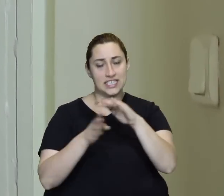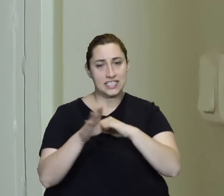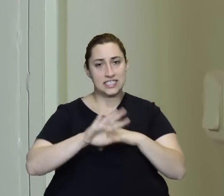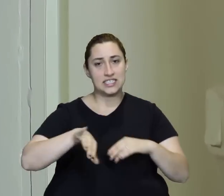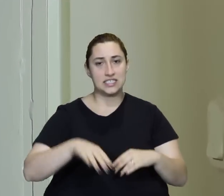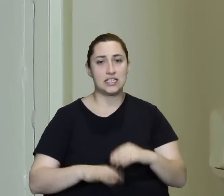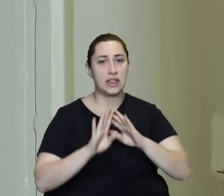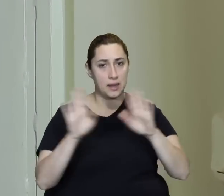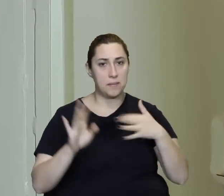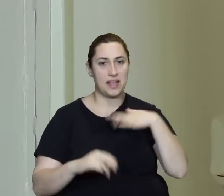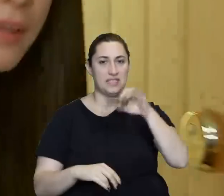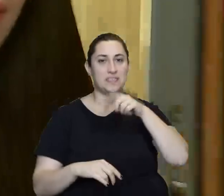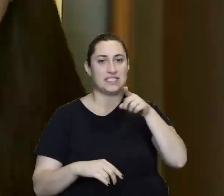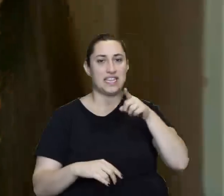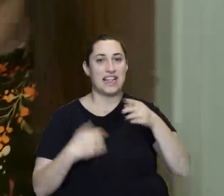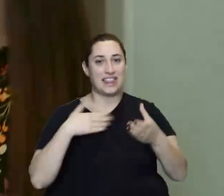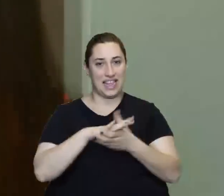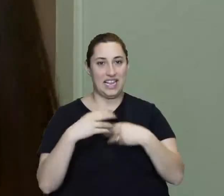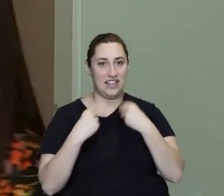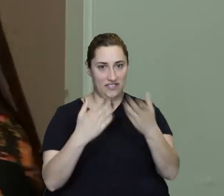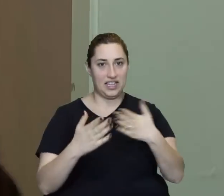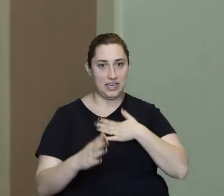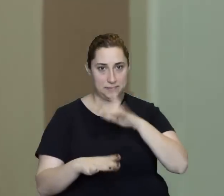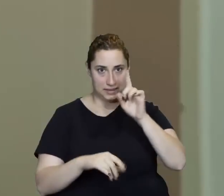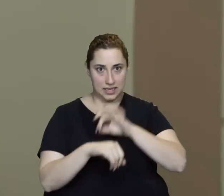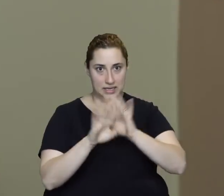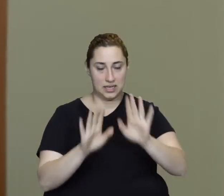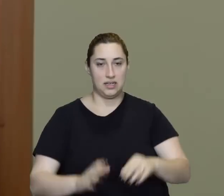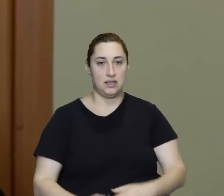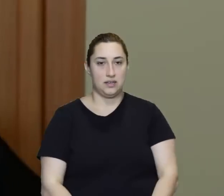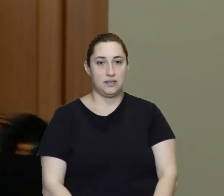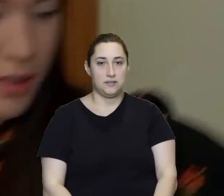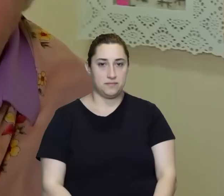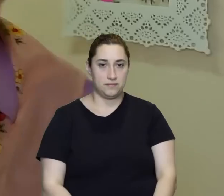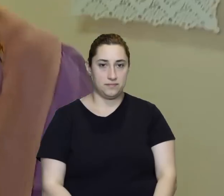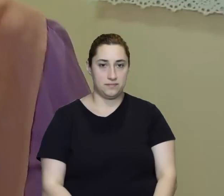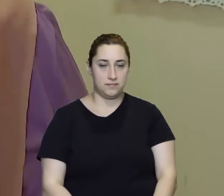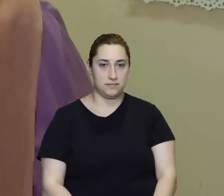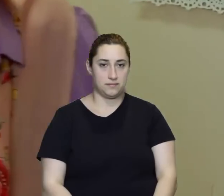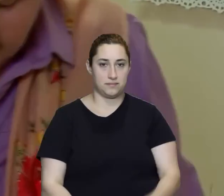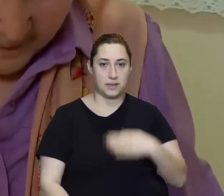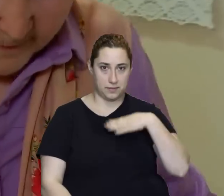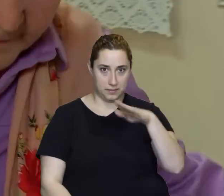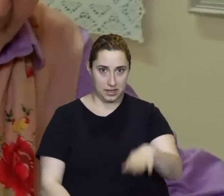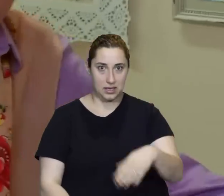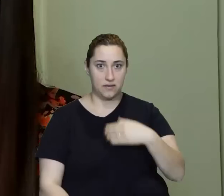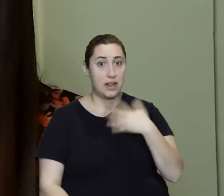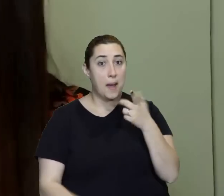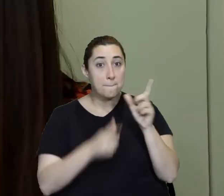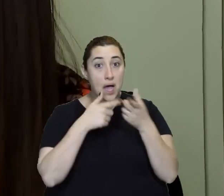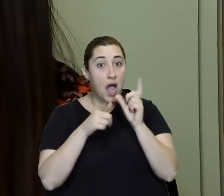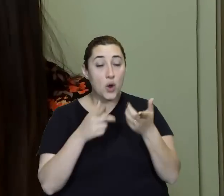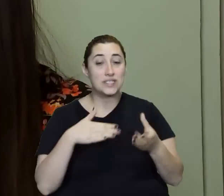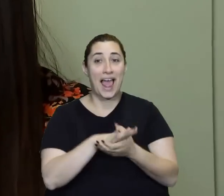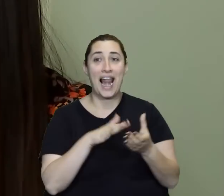geç. Tamam, ben şimdi sana bir terlik vereyim hemen. Bir dakika. Bir dakika. Tamam, verdim. Ne